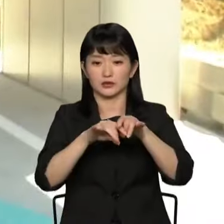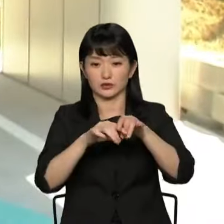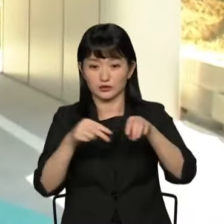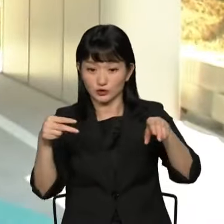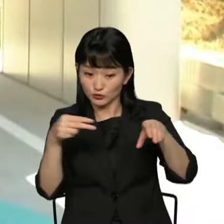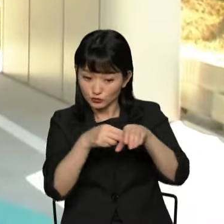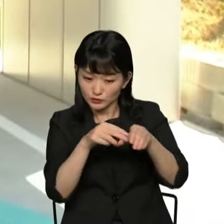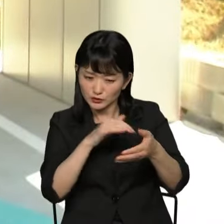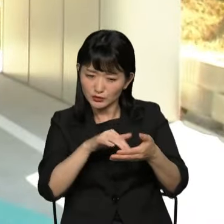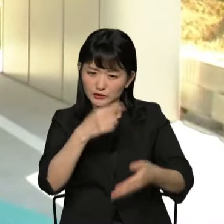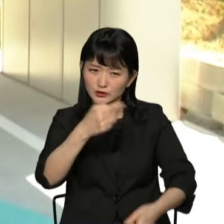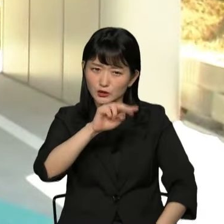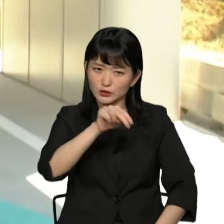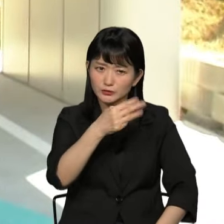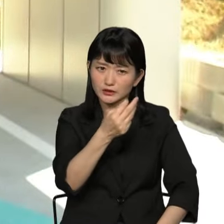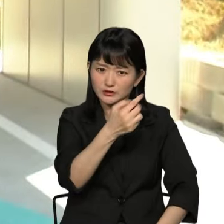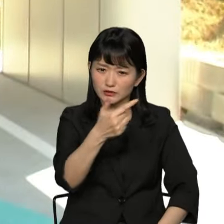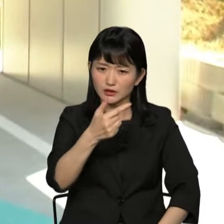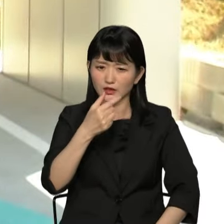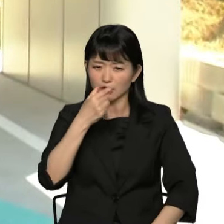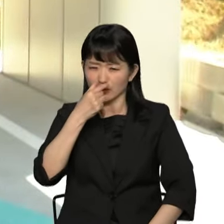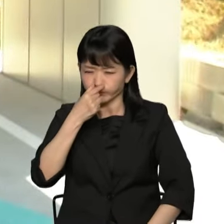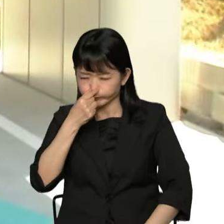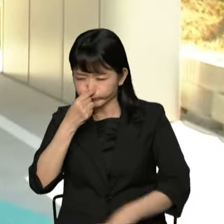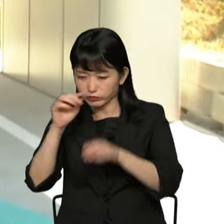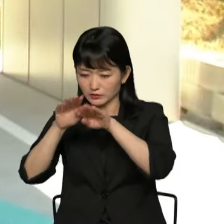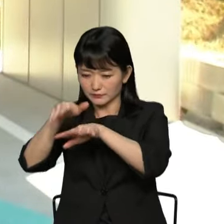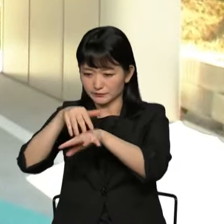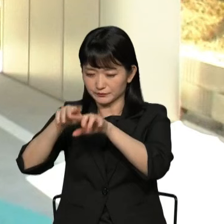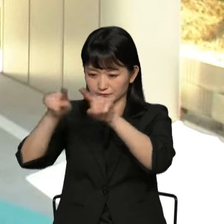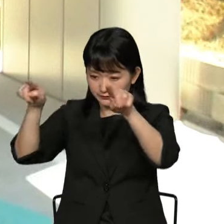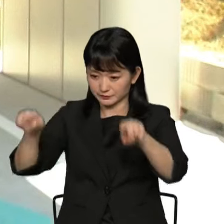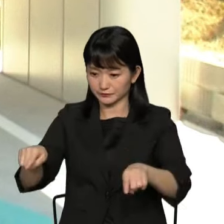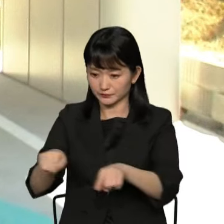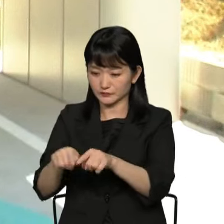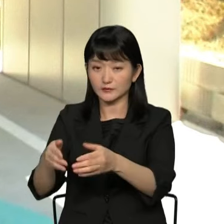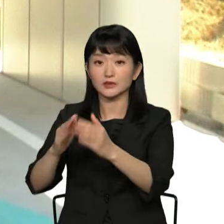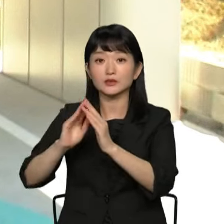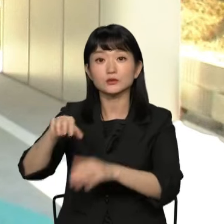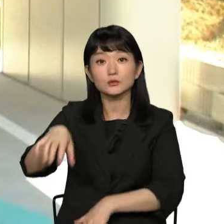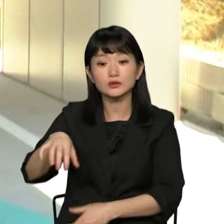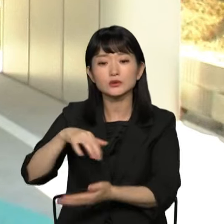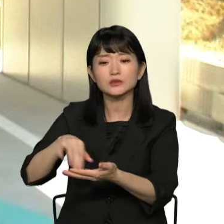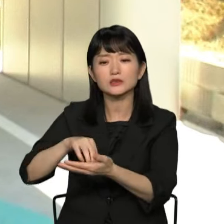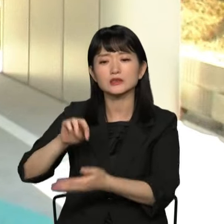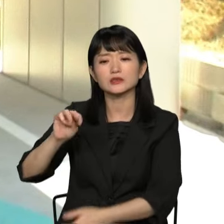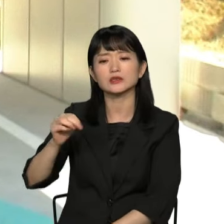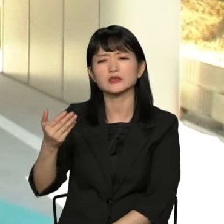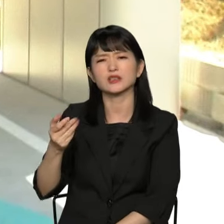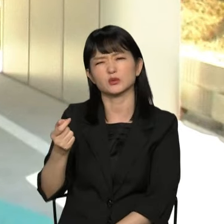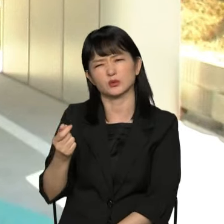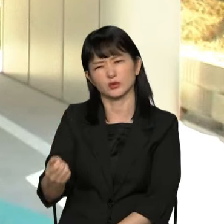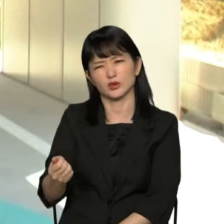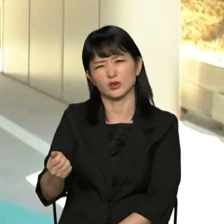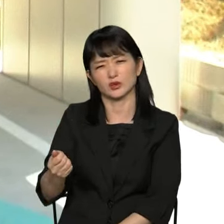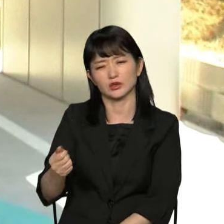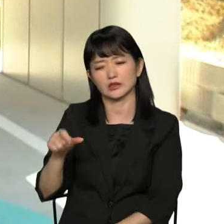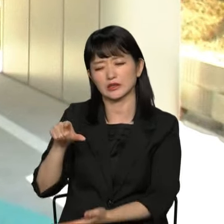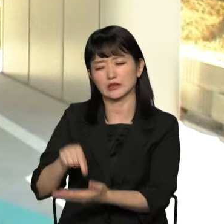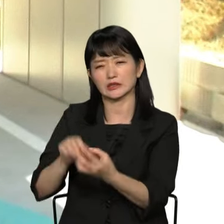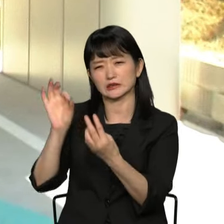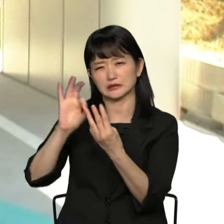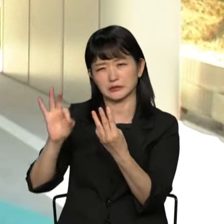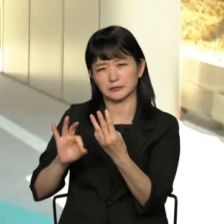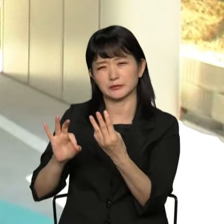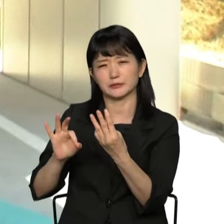있습니다. 그런데 질식 수화포 같은 전기차 화재 설비가 설치된 곳은 39곳으로 단 3%에